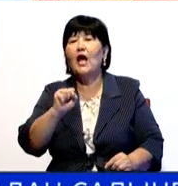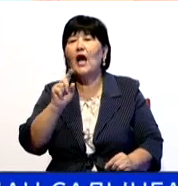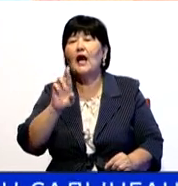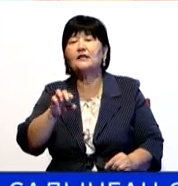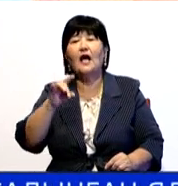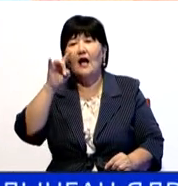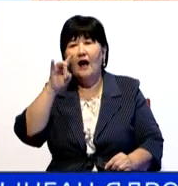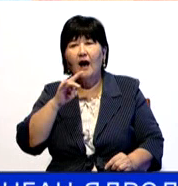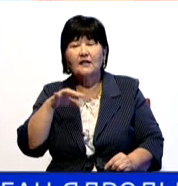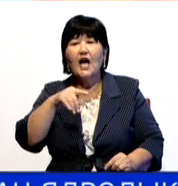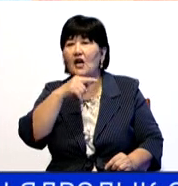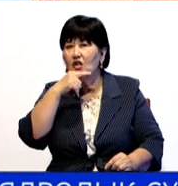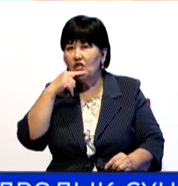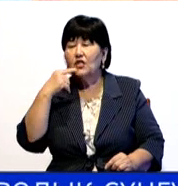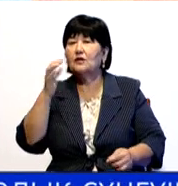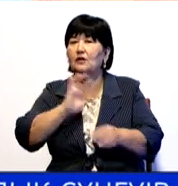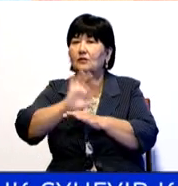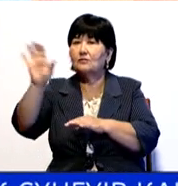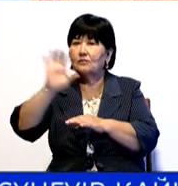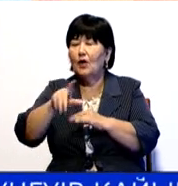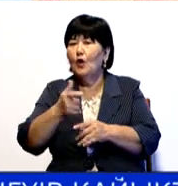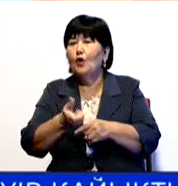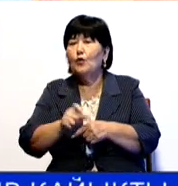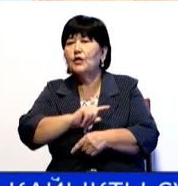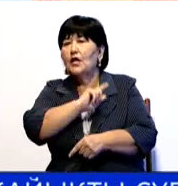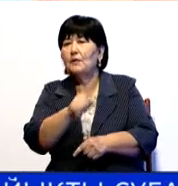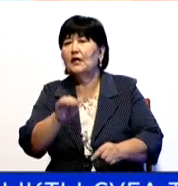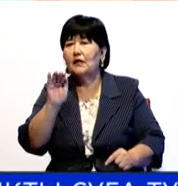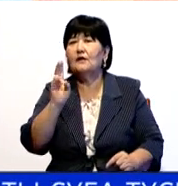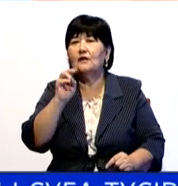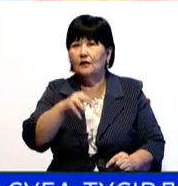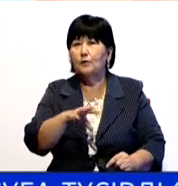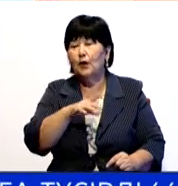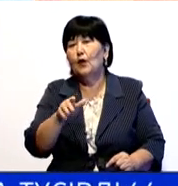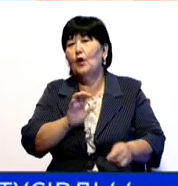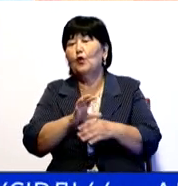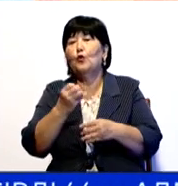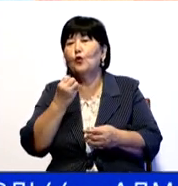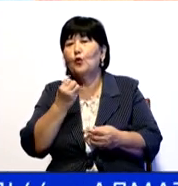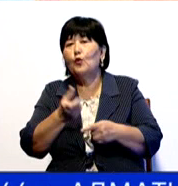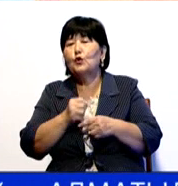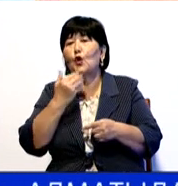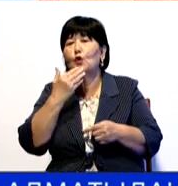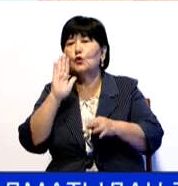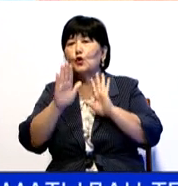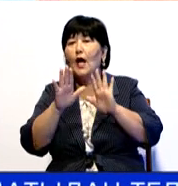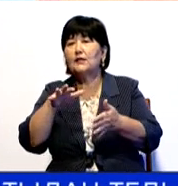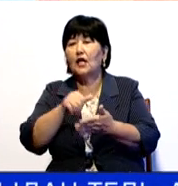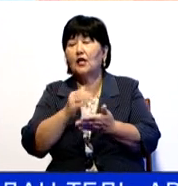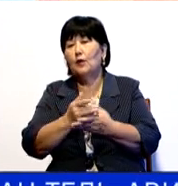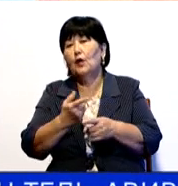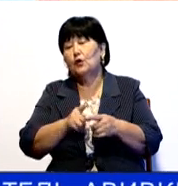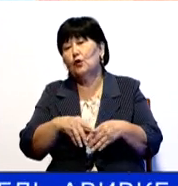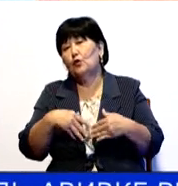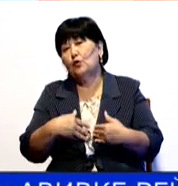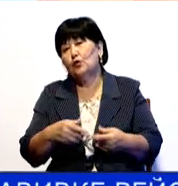түгіл Ресейге де тарады. Өте мықты фабрика болды, өнімі өте сұранысқа ие болды. Сол